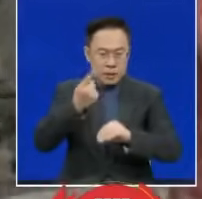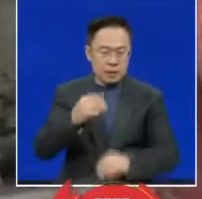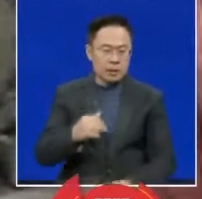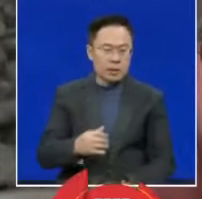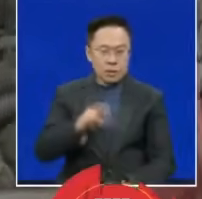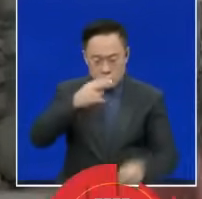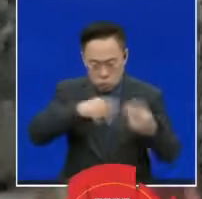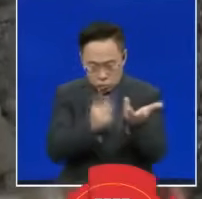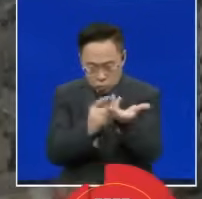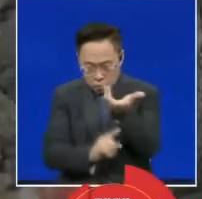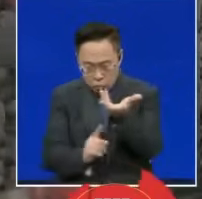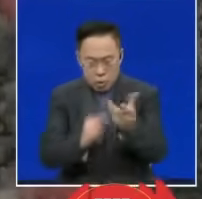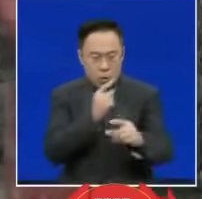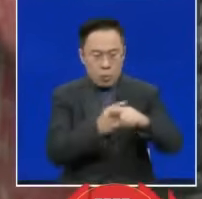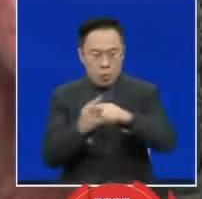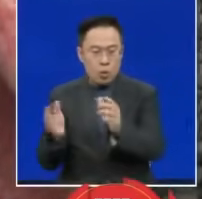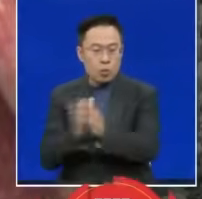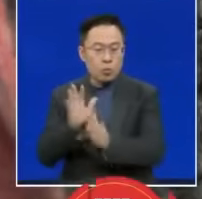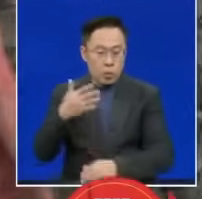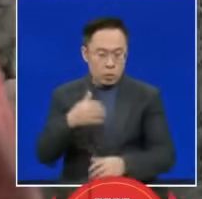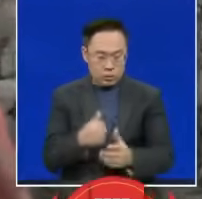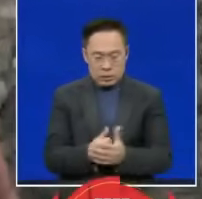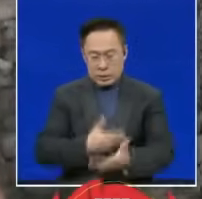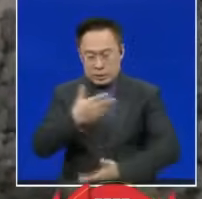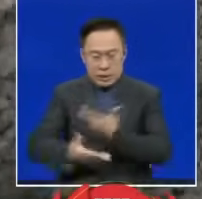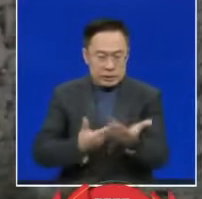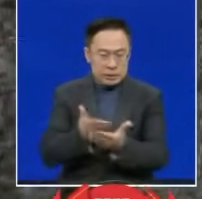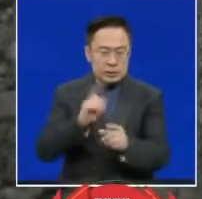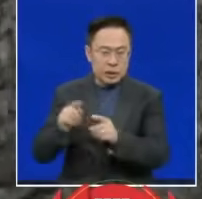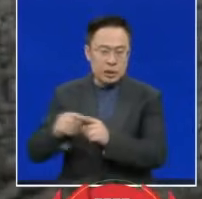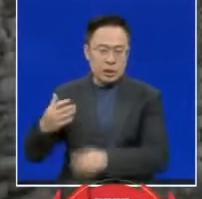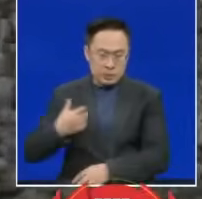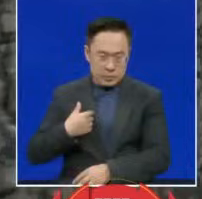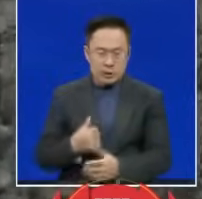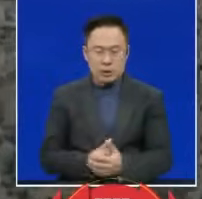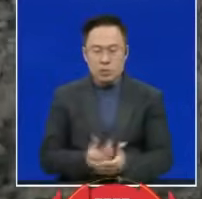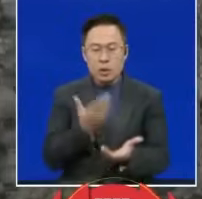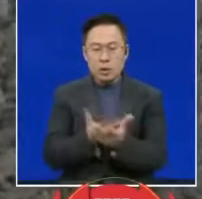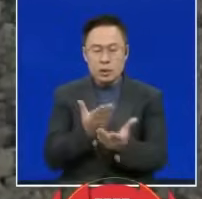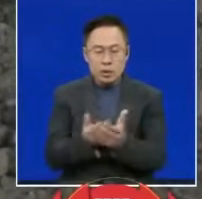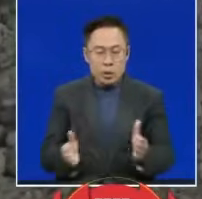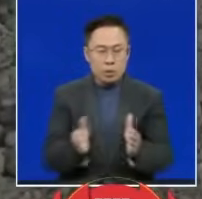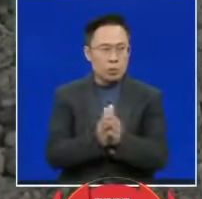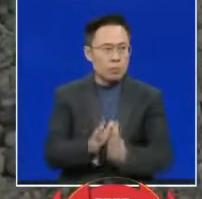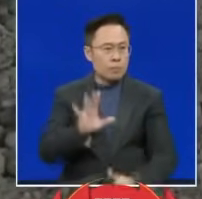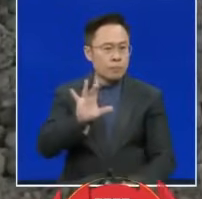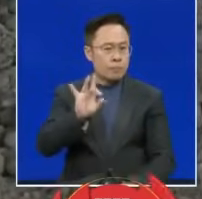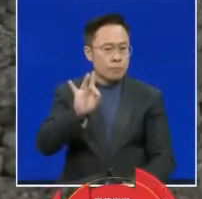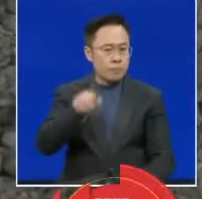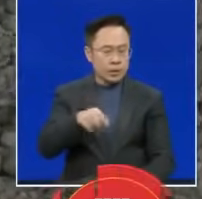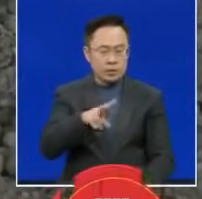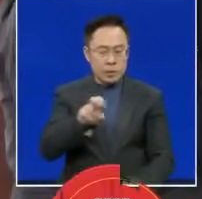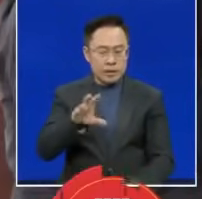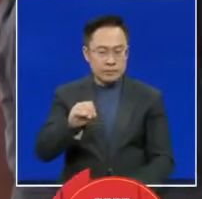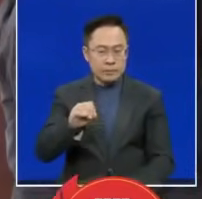ด้วยแต่ก็อยู่ระวังการสอบสวนเพราะว่ามันขึ้นอยู่กับการซื้อขายเพราะเขาบอกกำหนดราคาซื้อขายเนี่ย 8, 250บาทต่อตันพอมีการ